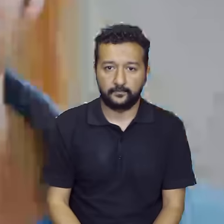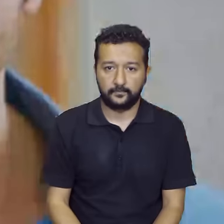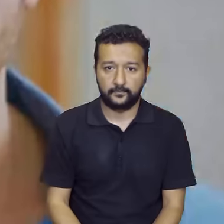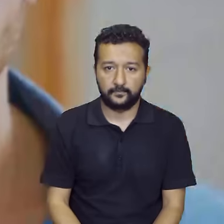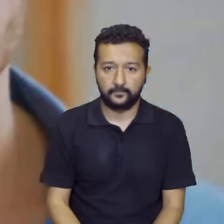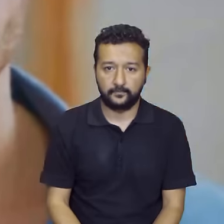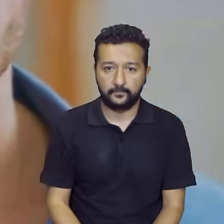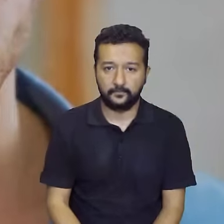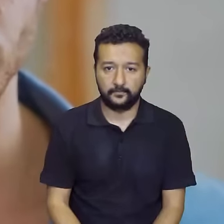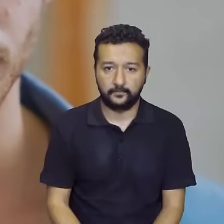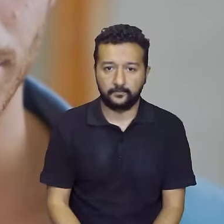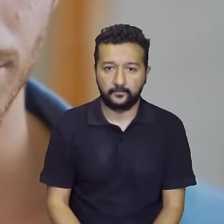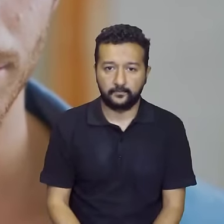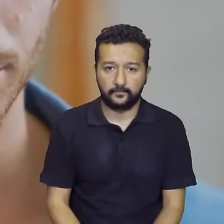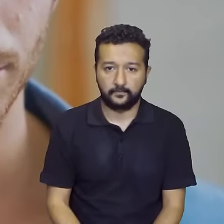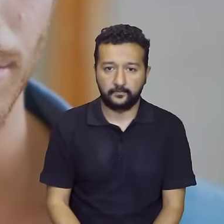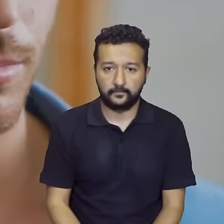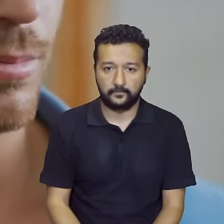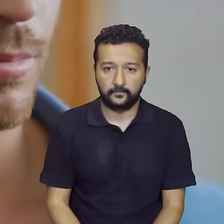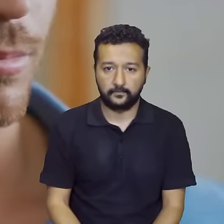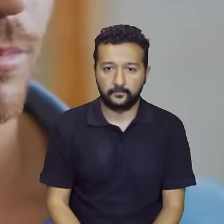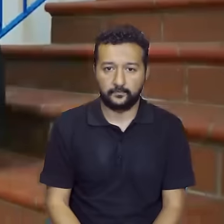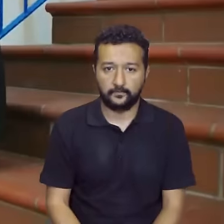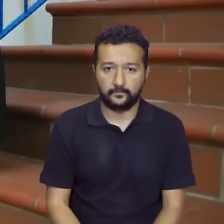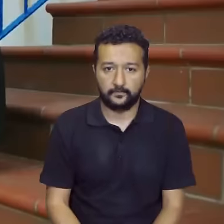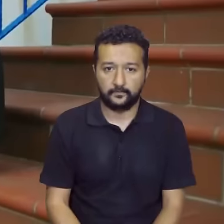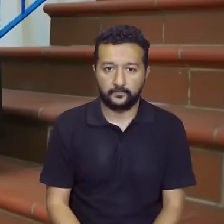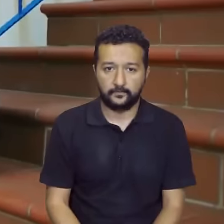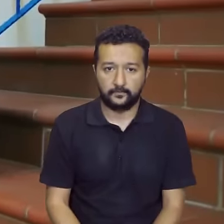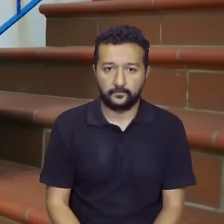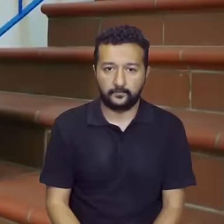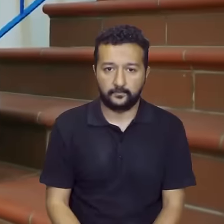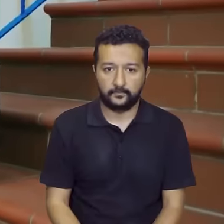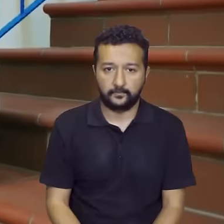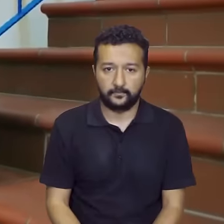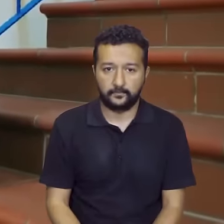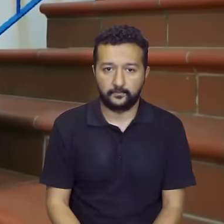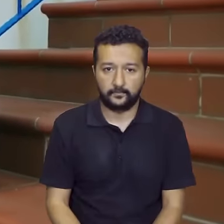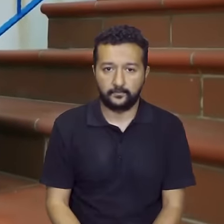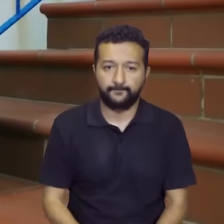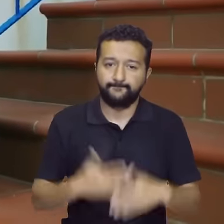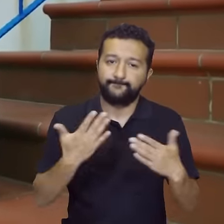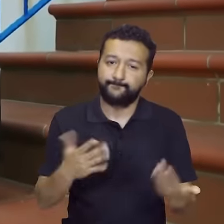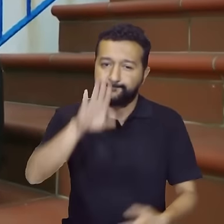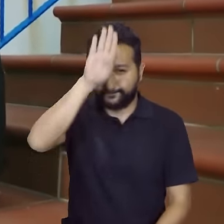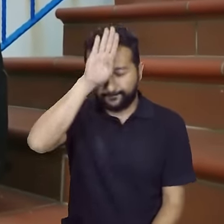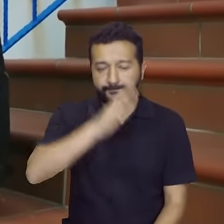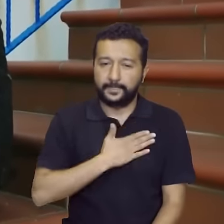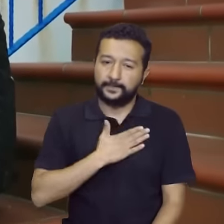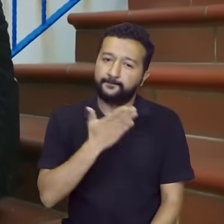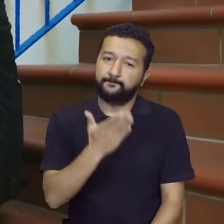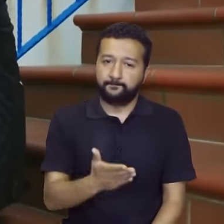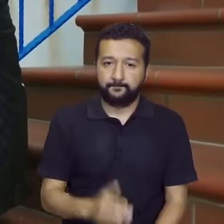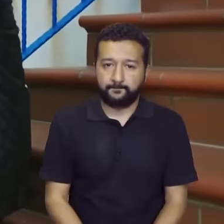Itır Tarık'a baktı, Tarık pek emin değil gibi. Şener merdivenlerde. Ah be paşam.